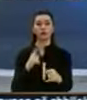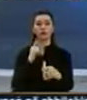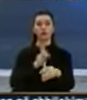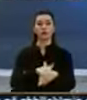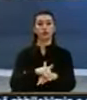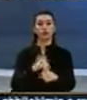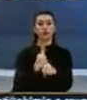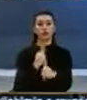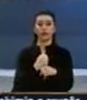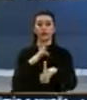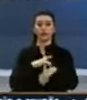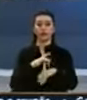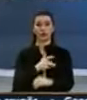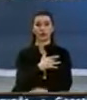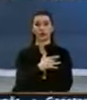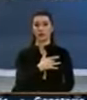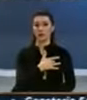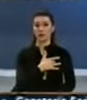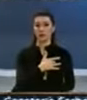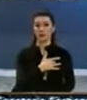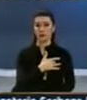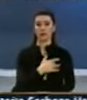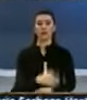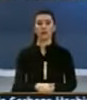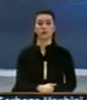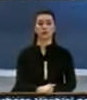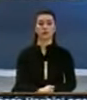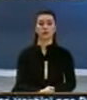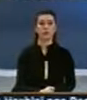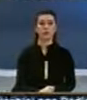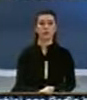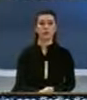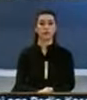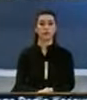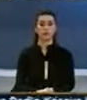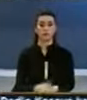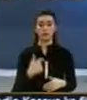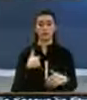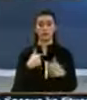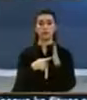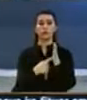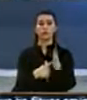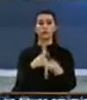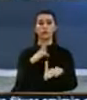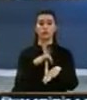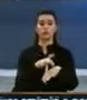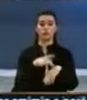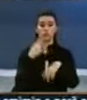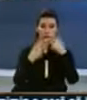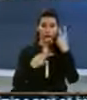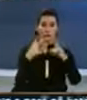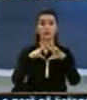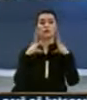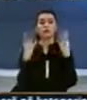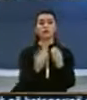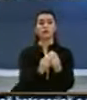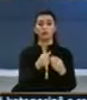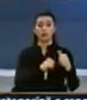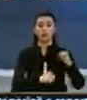e kardiologjisë dhe kardiokirurgjisë. Ju them që edhe kardiologjia invazive dhe kardiokirurgjia janë një